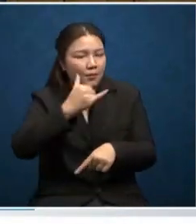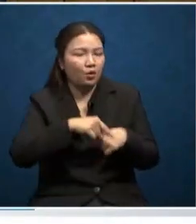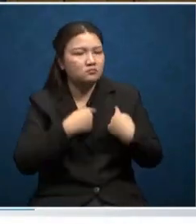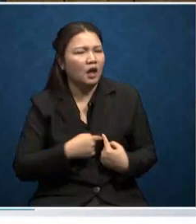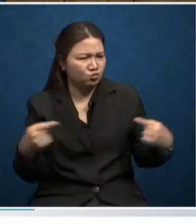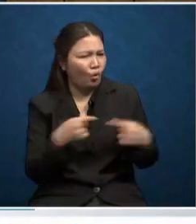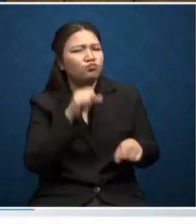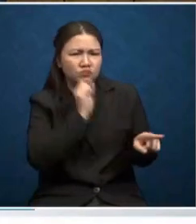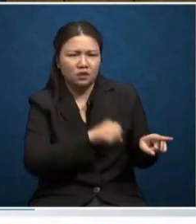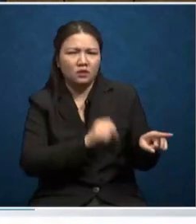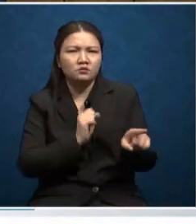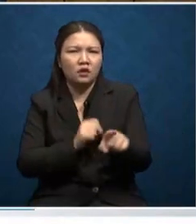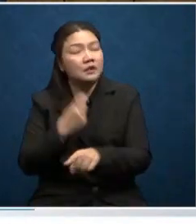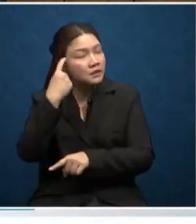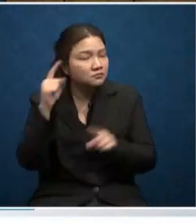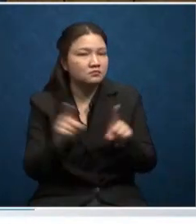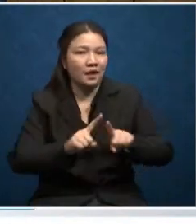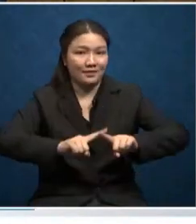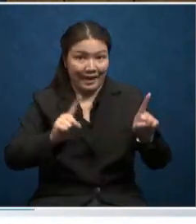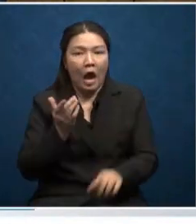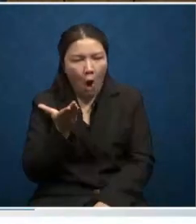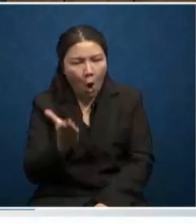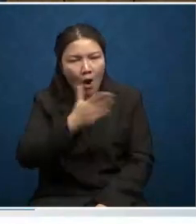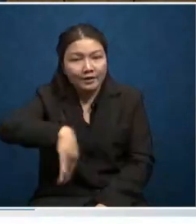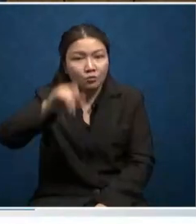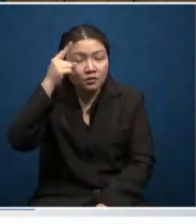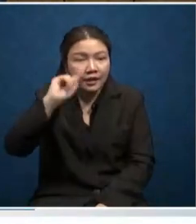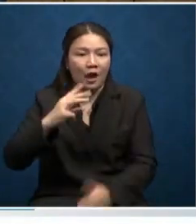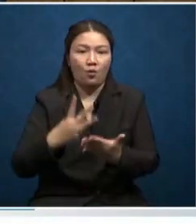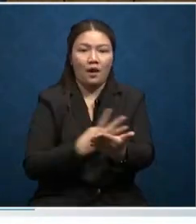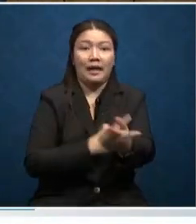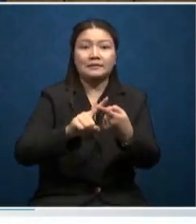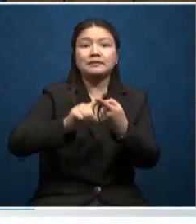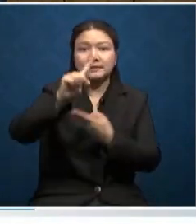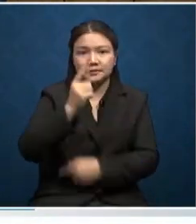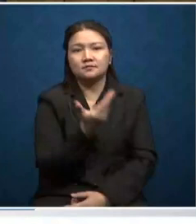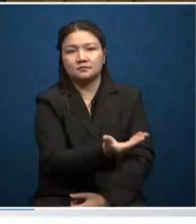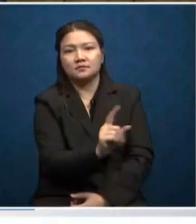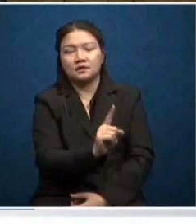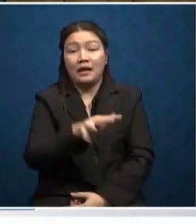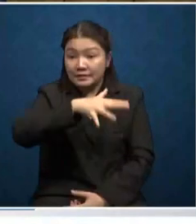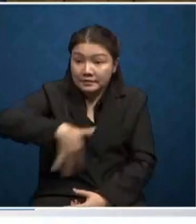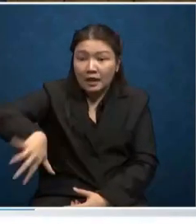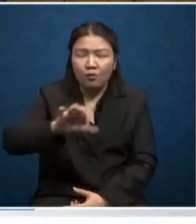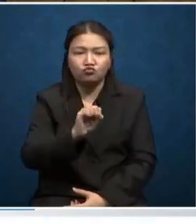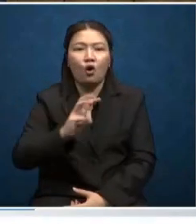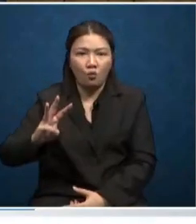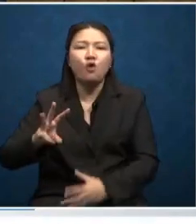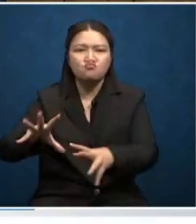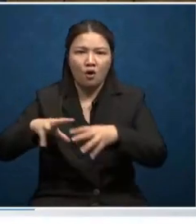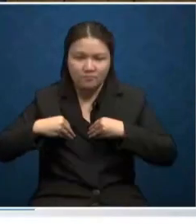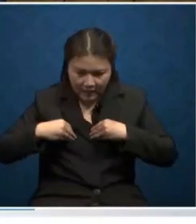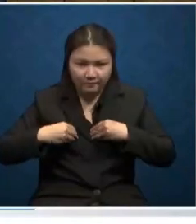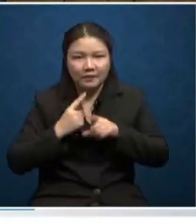วุฒิสภาแต่ท่านต้องเข้าใจนะครับว่าวาระที่ 1เนี่ยท่านรับร่างของสภาผู้แทนราษฎร